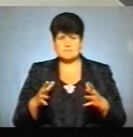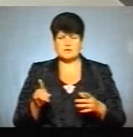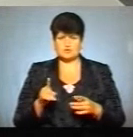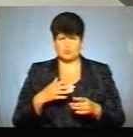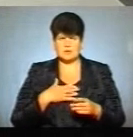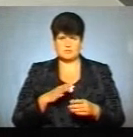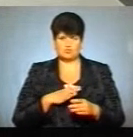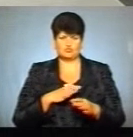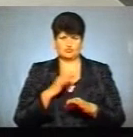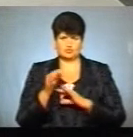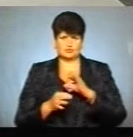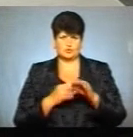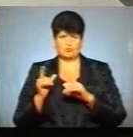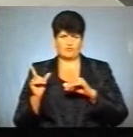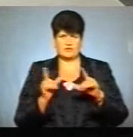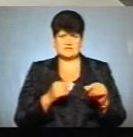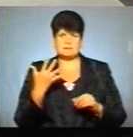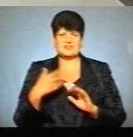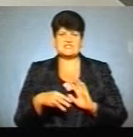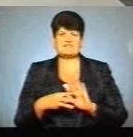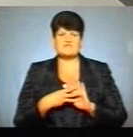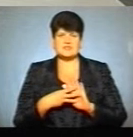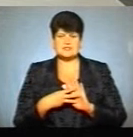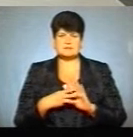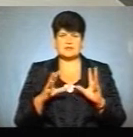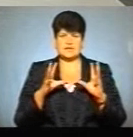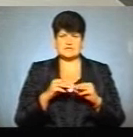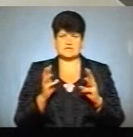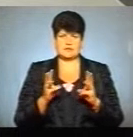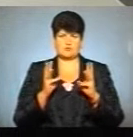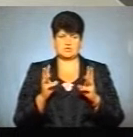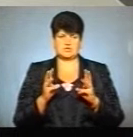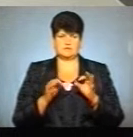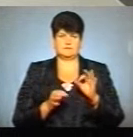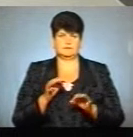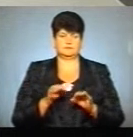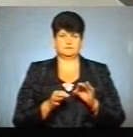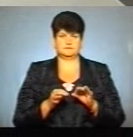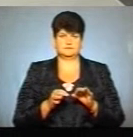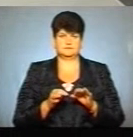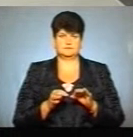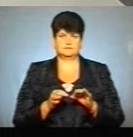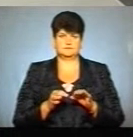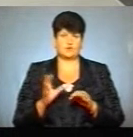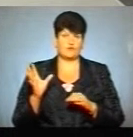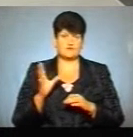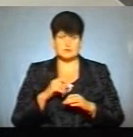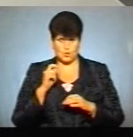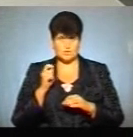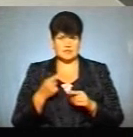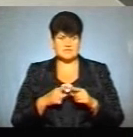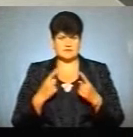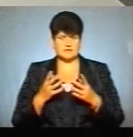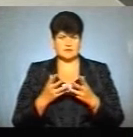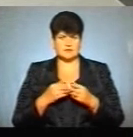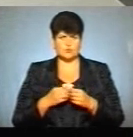добу виїздів, 58 на гасіння пожеж у екосистемах. То вся Україна. Це величезна кількість. Так,